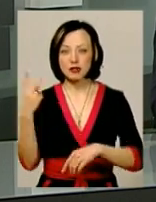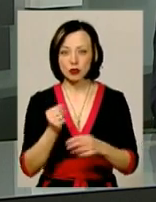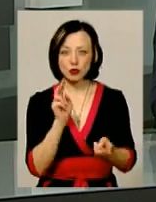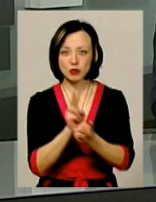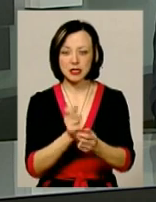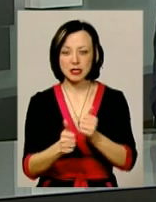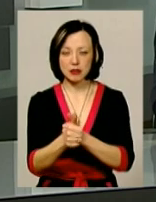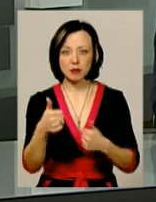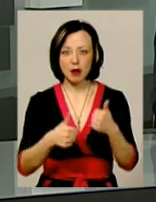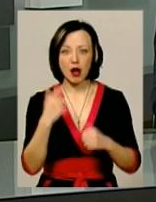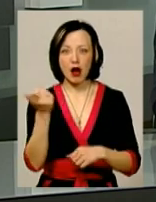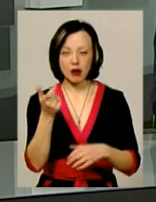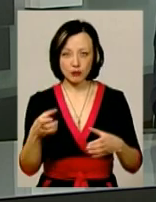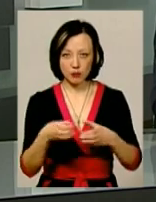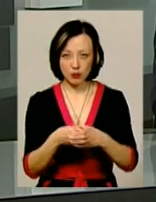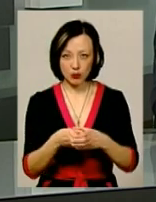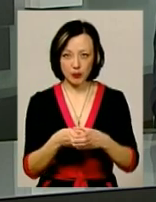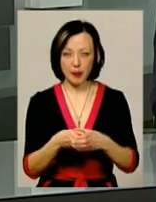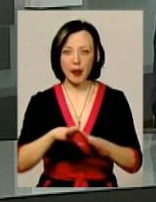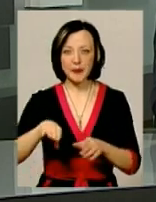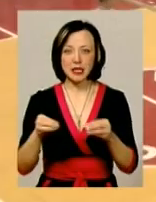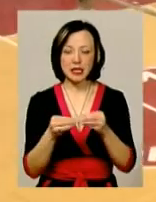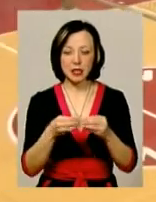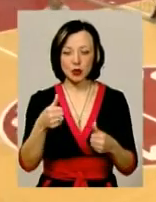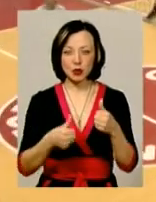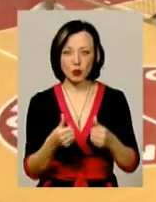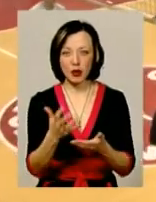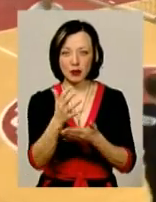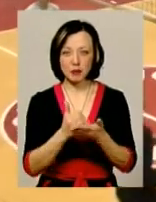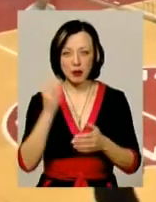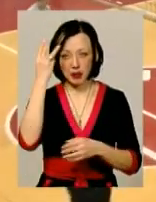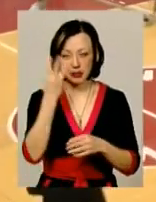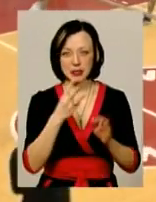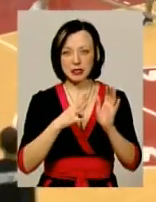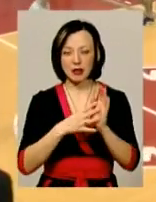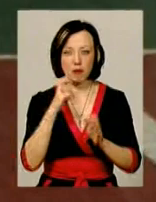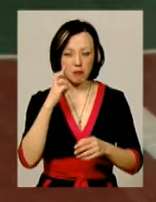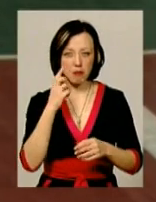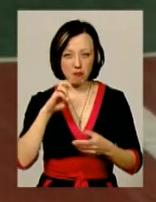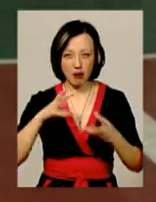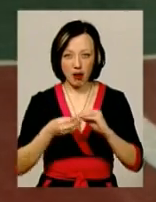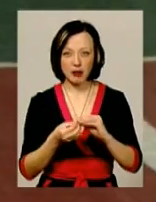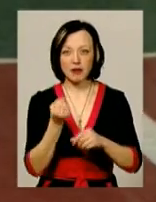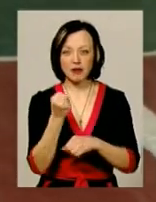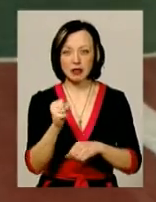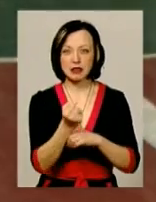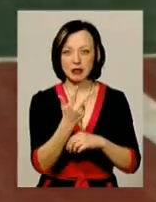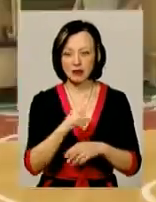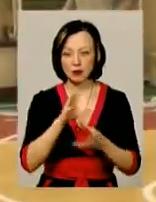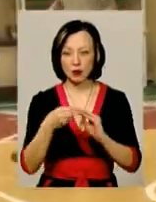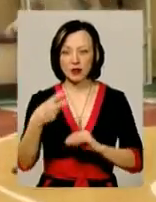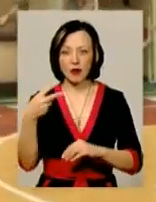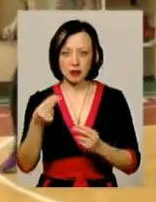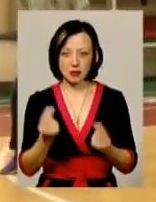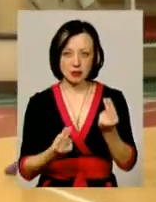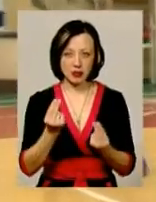з лідером змагань – харківським «Локомотивом». Після 10 турів на рахунку хмельничан 39 балів, вони виграли 13 з 20 зіграних